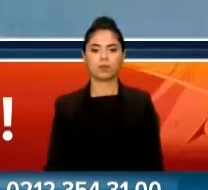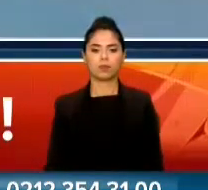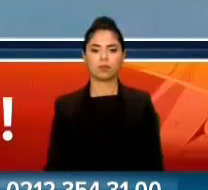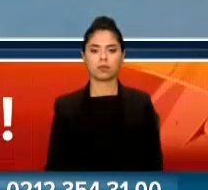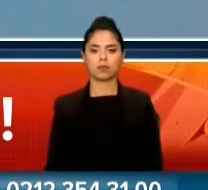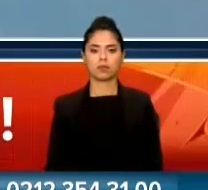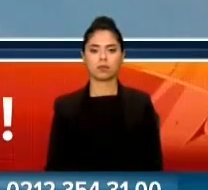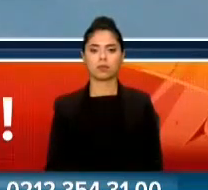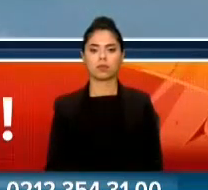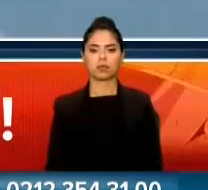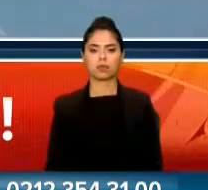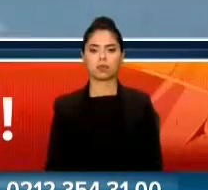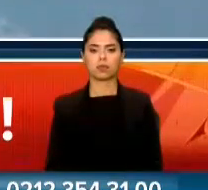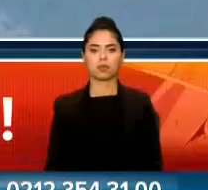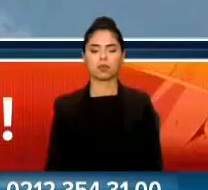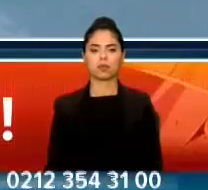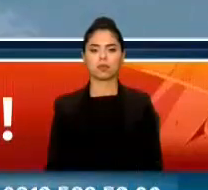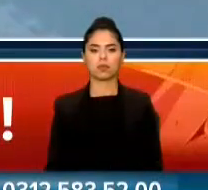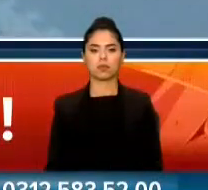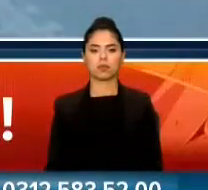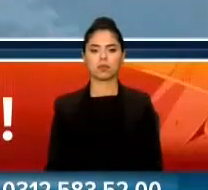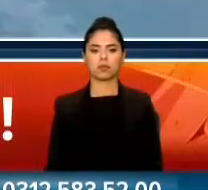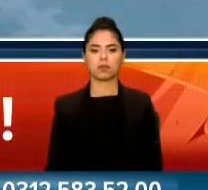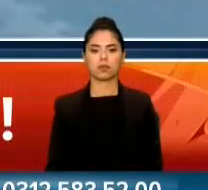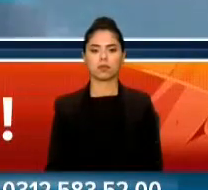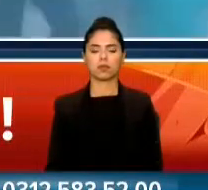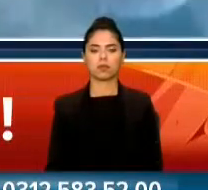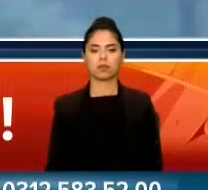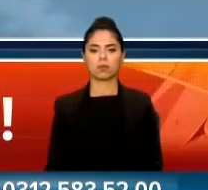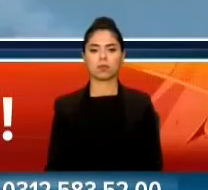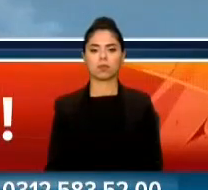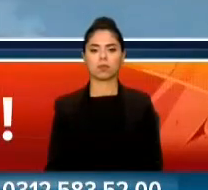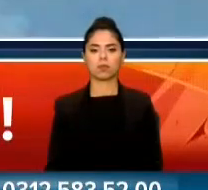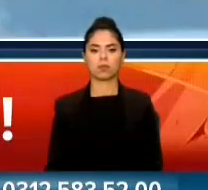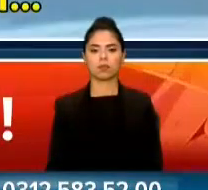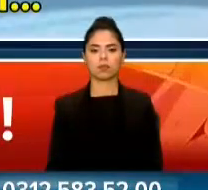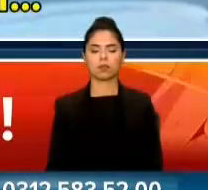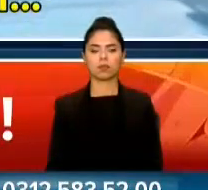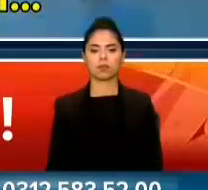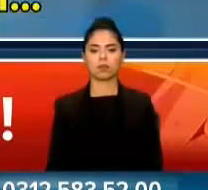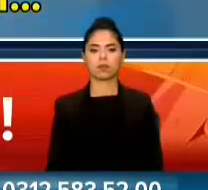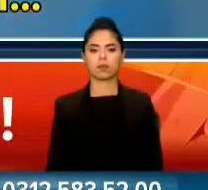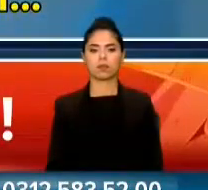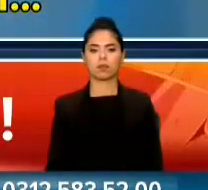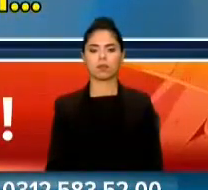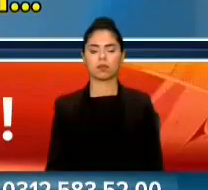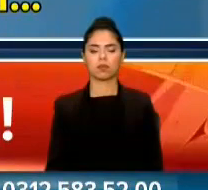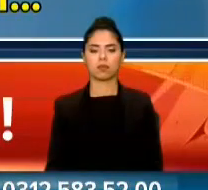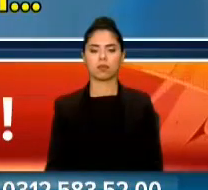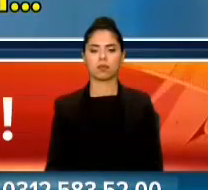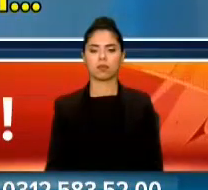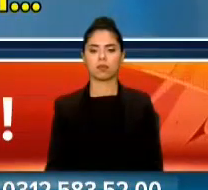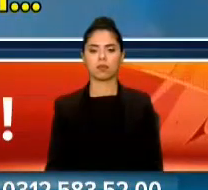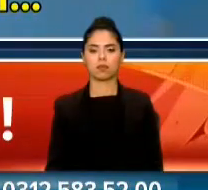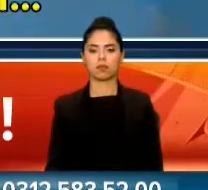Biz çocuğu arabaya koyunca zaten şüphelendi. Bir de bizim buranın çocuğu. Hayırdır birader, sen çocuğu niye arabaya koysun? Dedi ki beni eve götürecek. Yani evine gösterecek. Sonra dedi ki ben